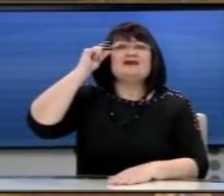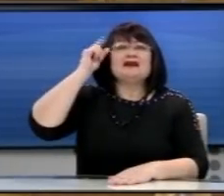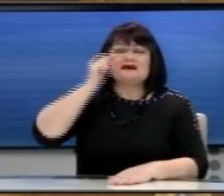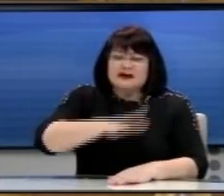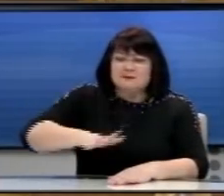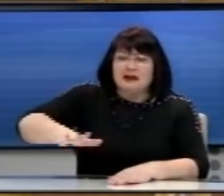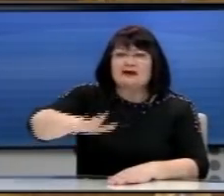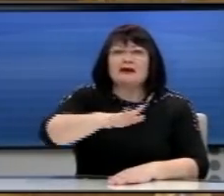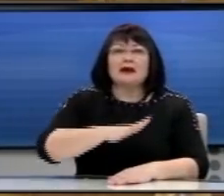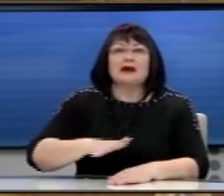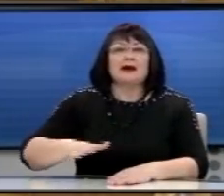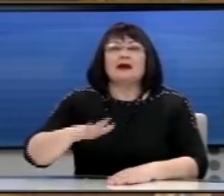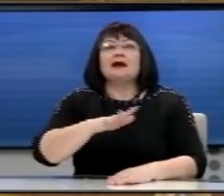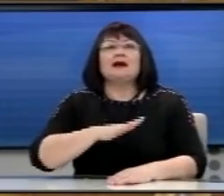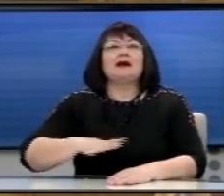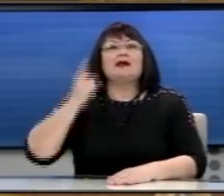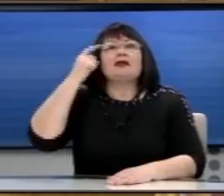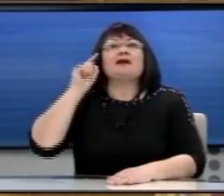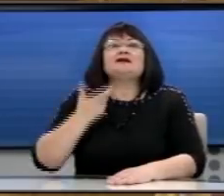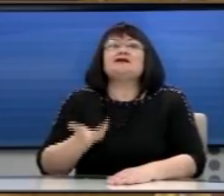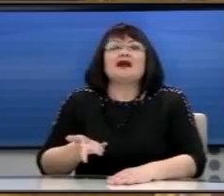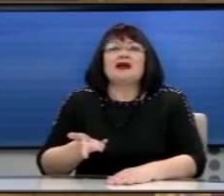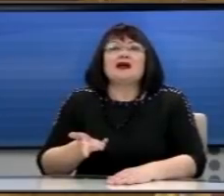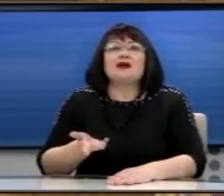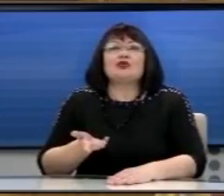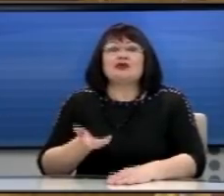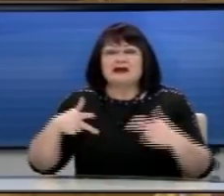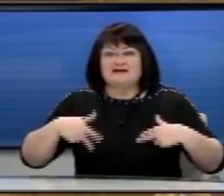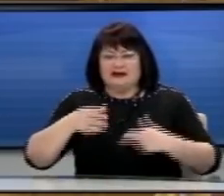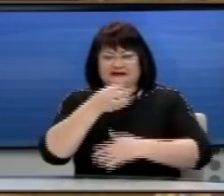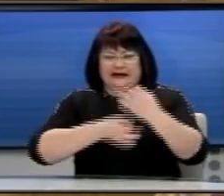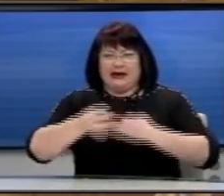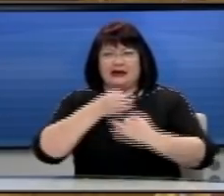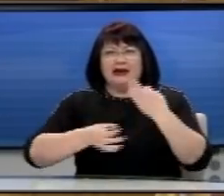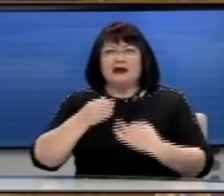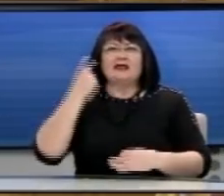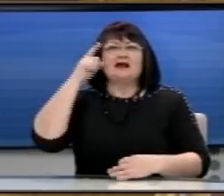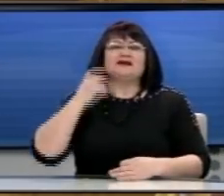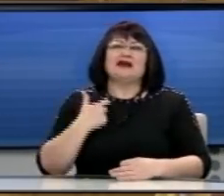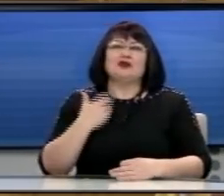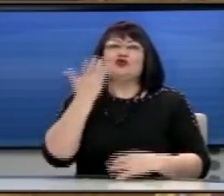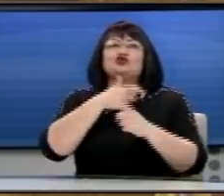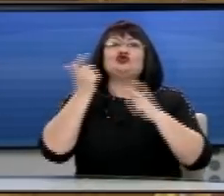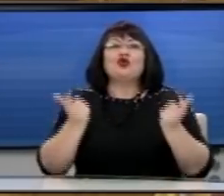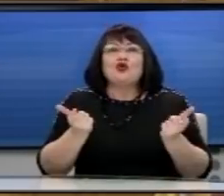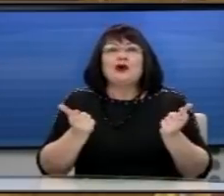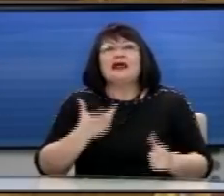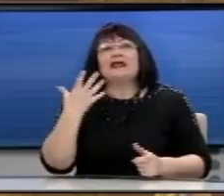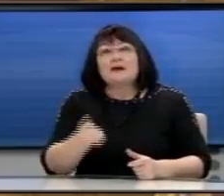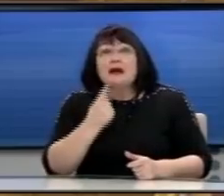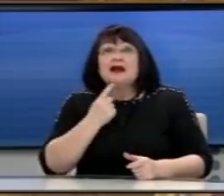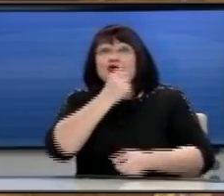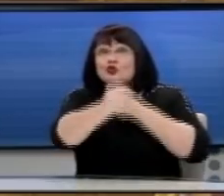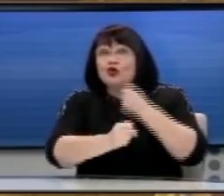περιφερειακών τμήματων, που δεν ξέρουν με βάση τις εξαγγελίες της κυβέρνησης αν η σχολή τους θα συνεχίσει να υπάρχει και